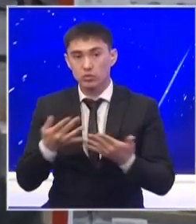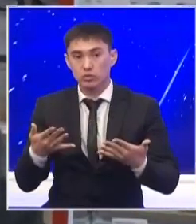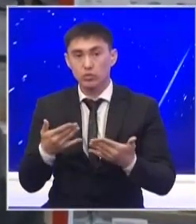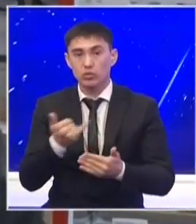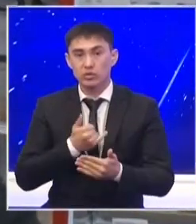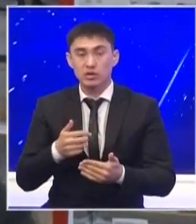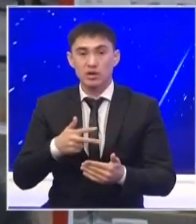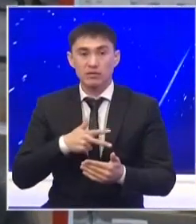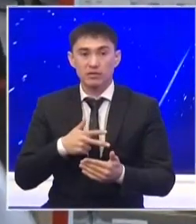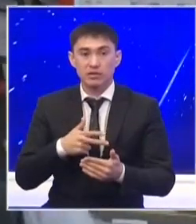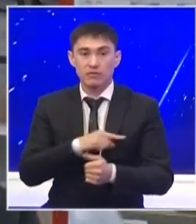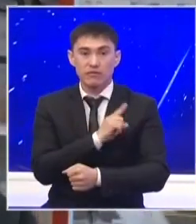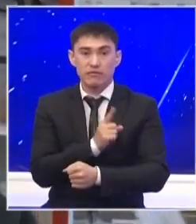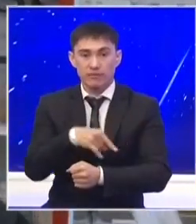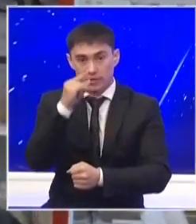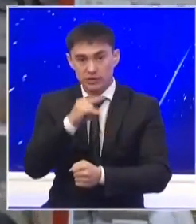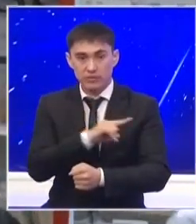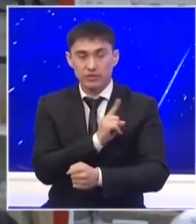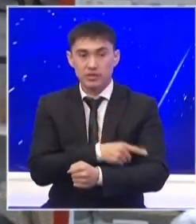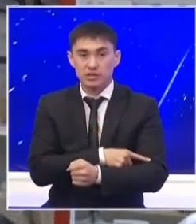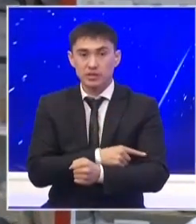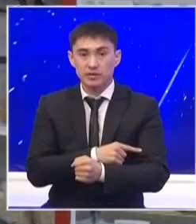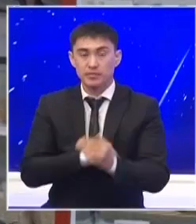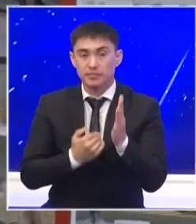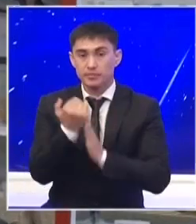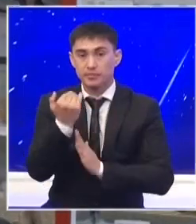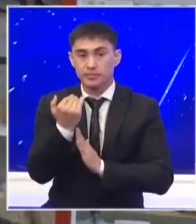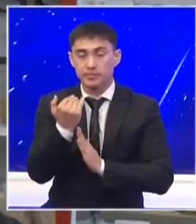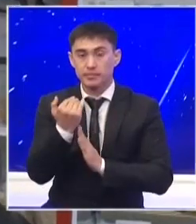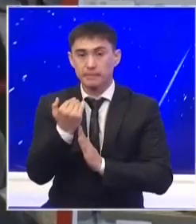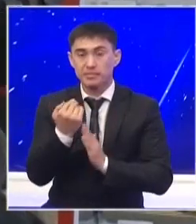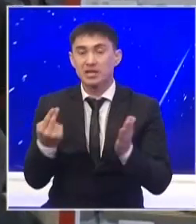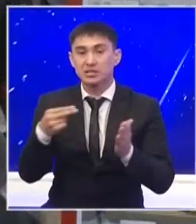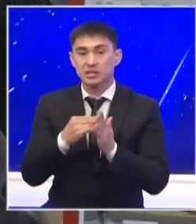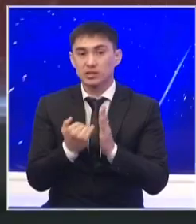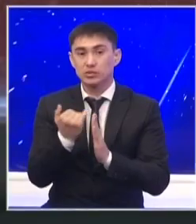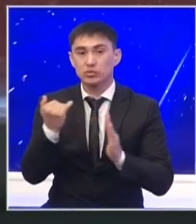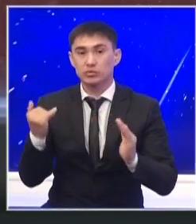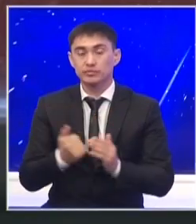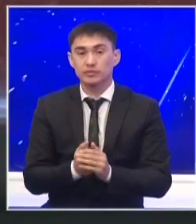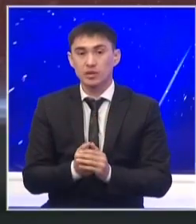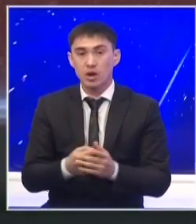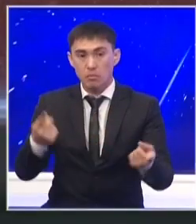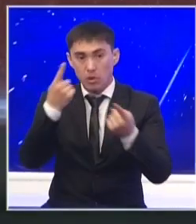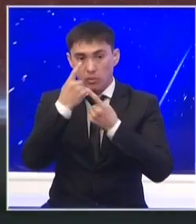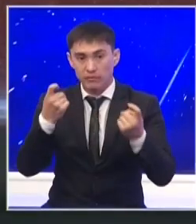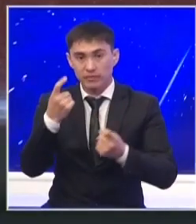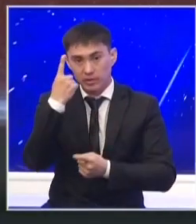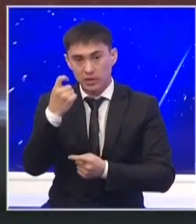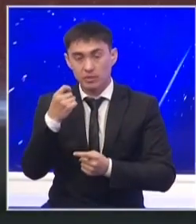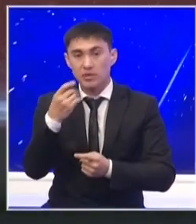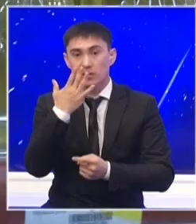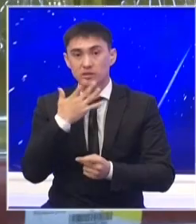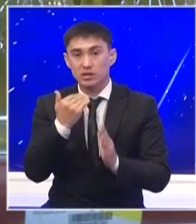Канаде, они выросли очень сильно. Здесь, я смотрю, что тоже цены растут. По опубликованным данным Бюро